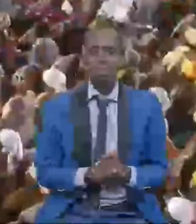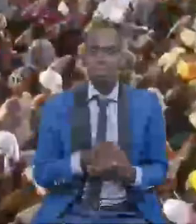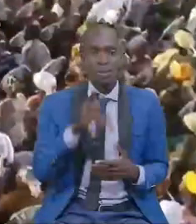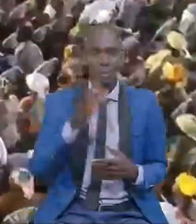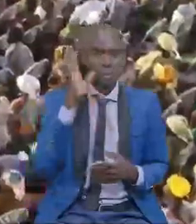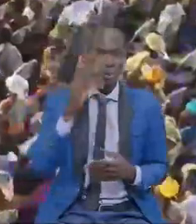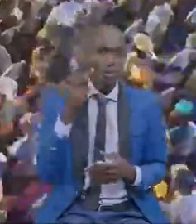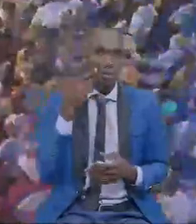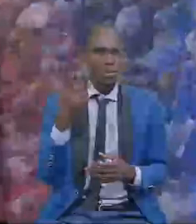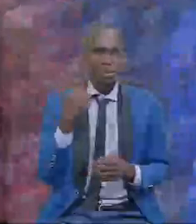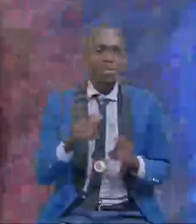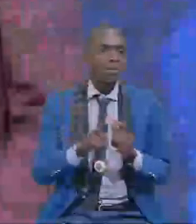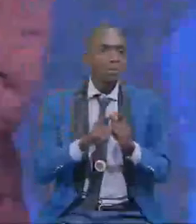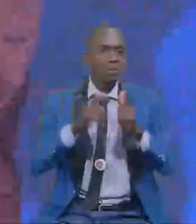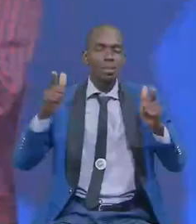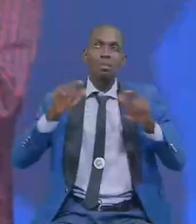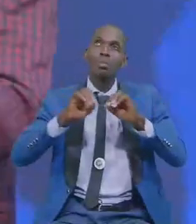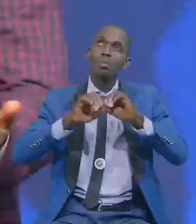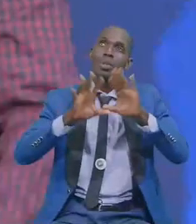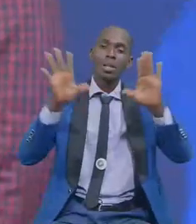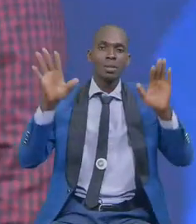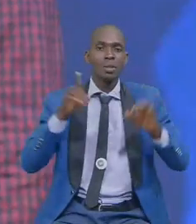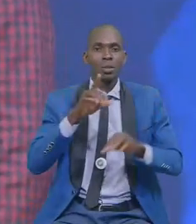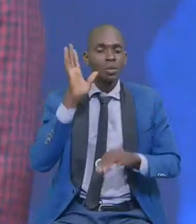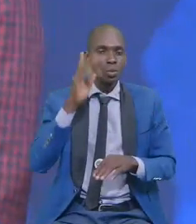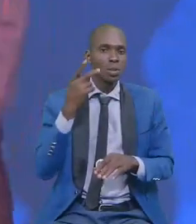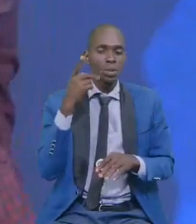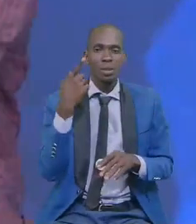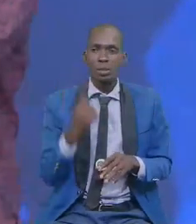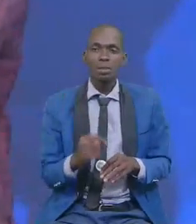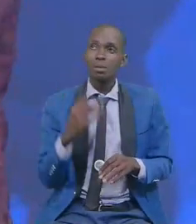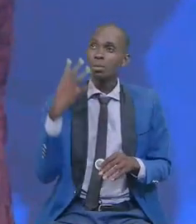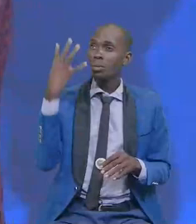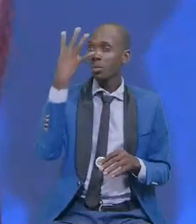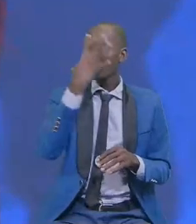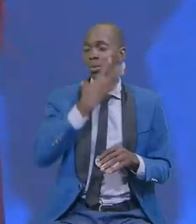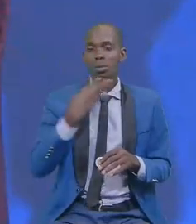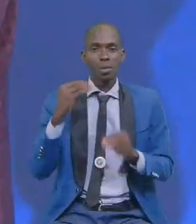Tu verras la grande lumière. Tu verras la lumière glorieuse.